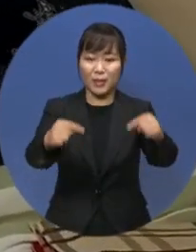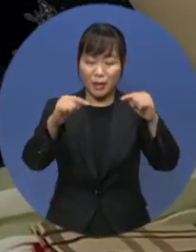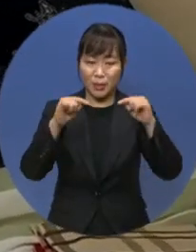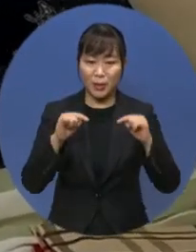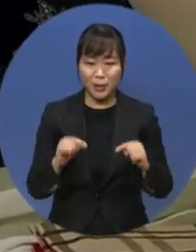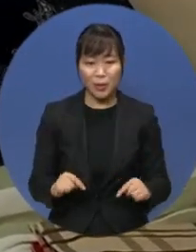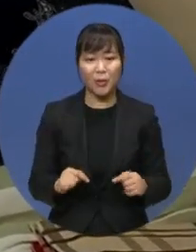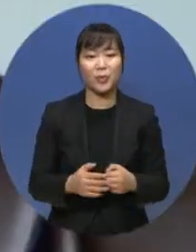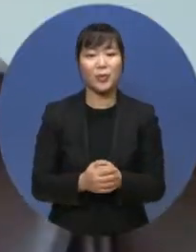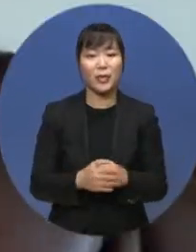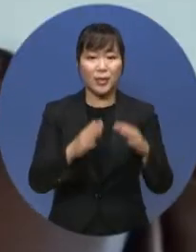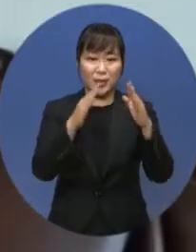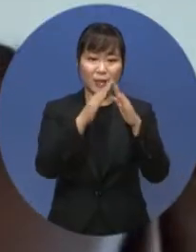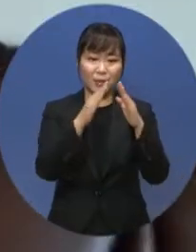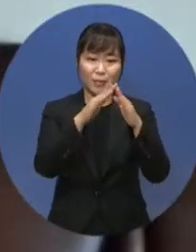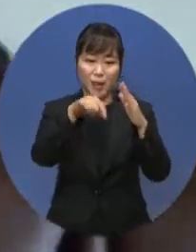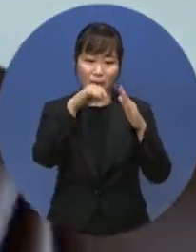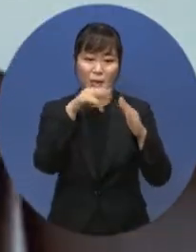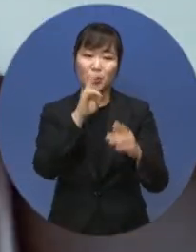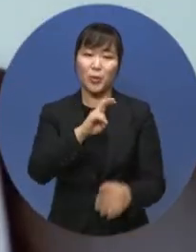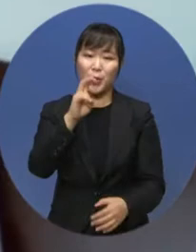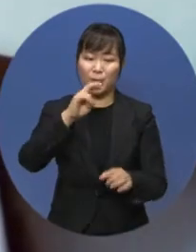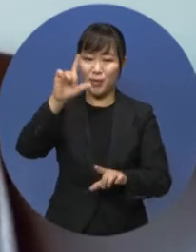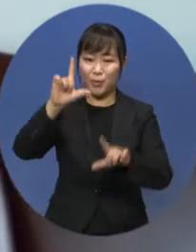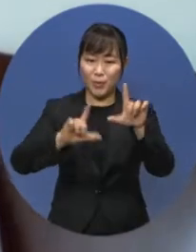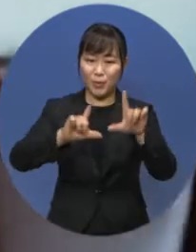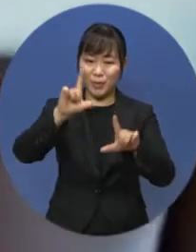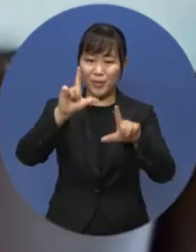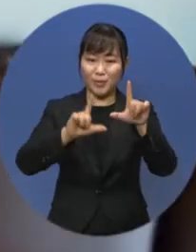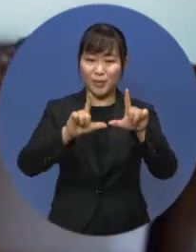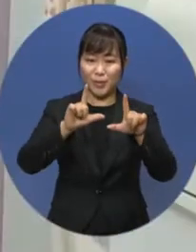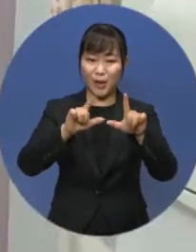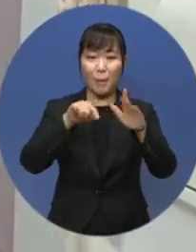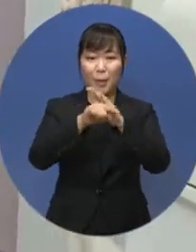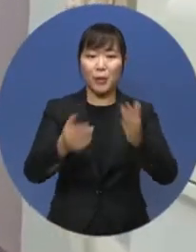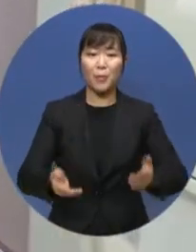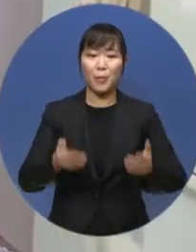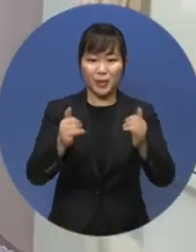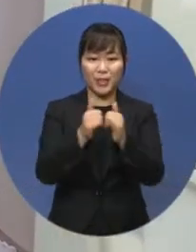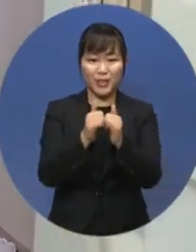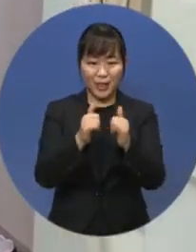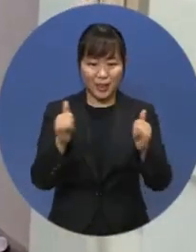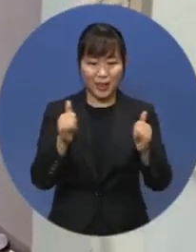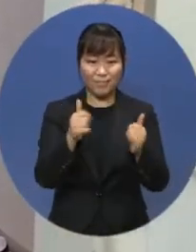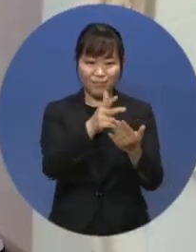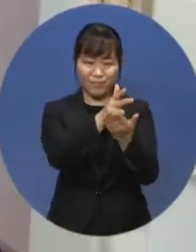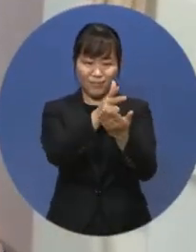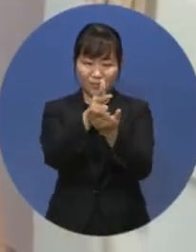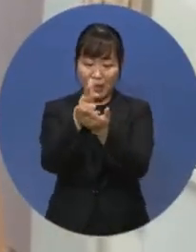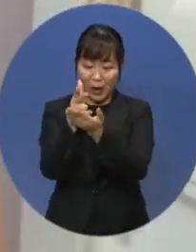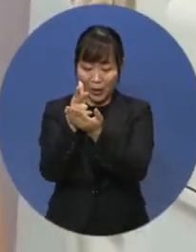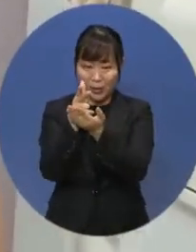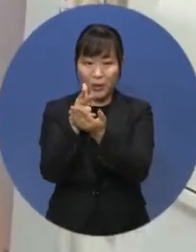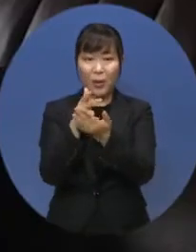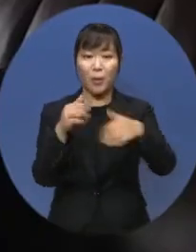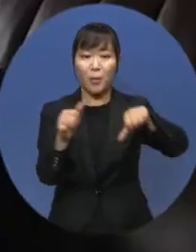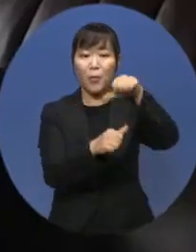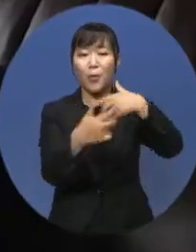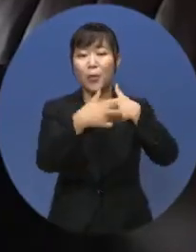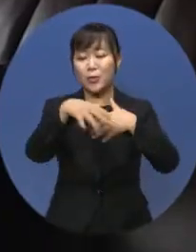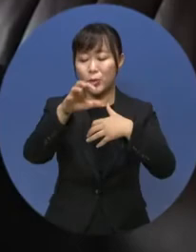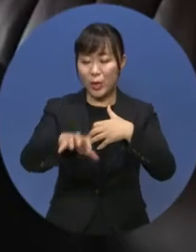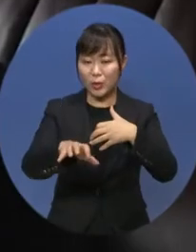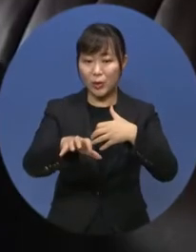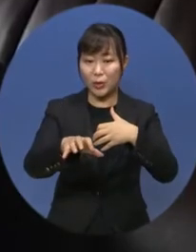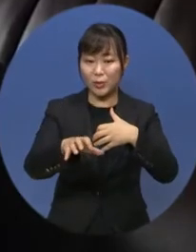참여하여 집에서 노래 부르는 모습을 방문한 봉사자가 영상으로 촬영하여